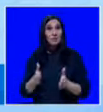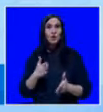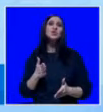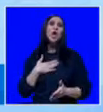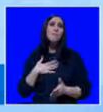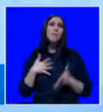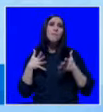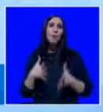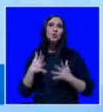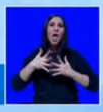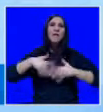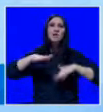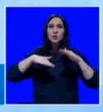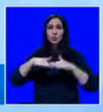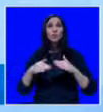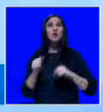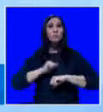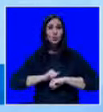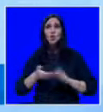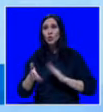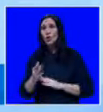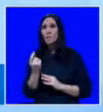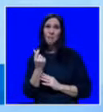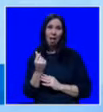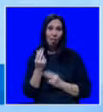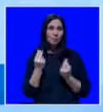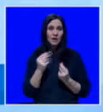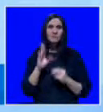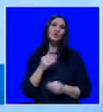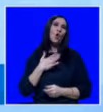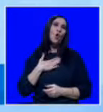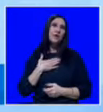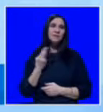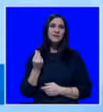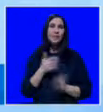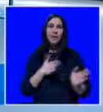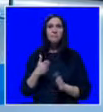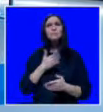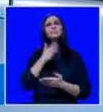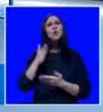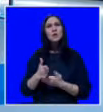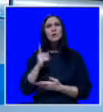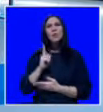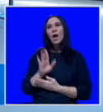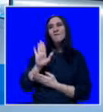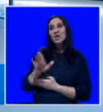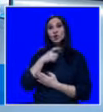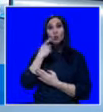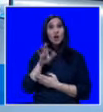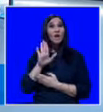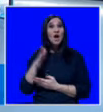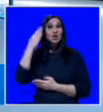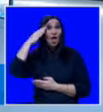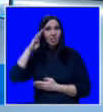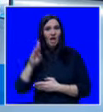инфраструктура, върху това, че в общините отидоха по-малко пари. Всичко си има цена. Последно, коя е вашата година и